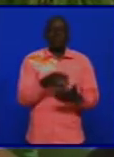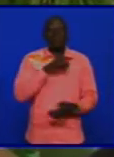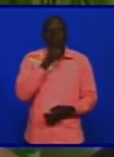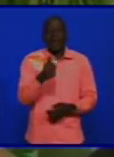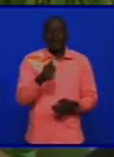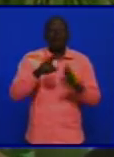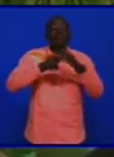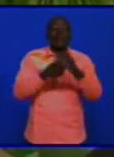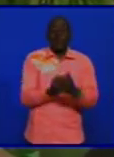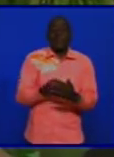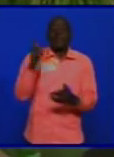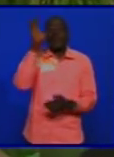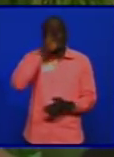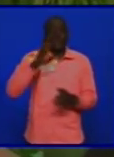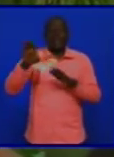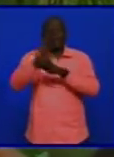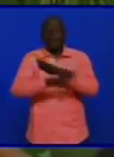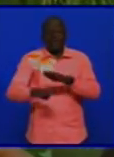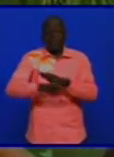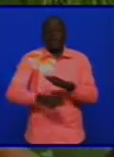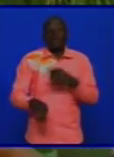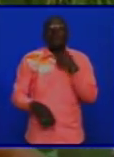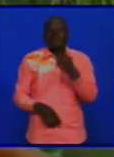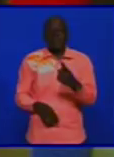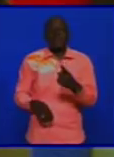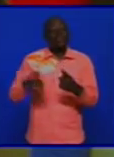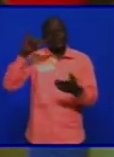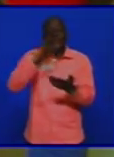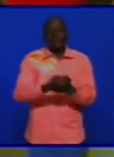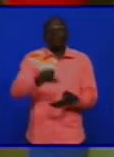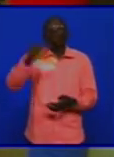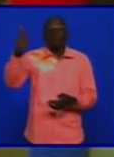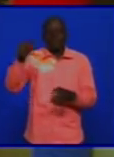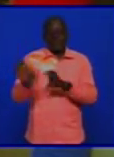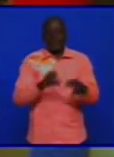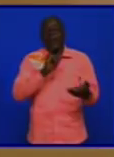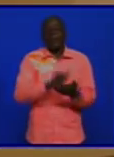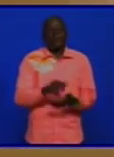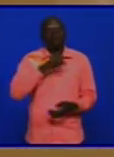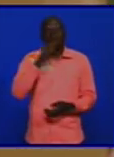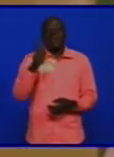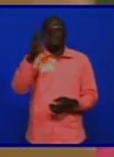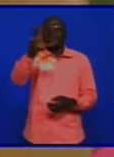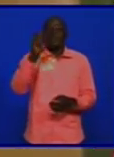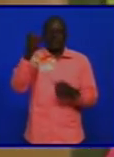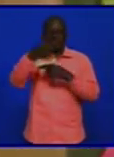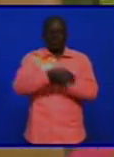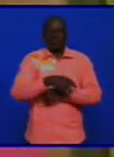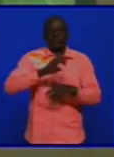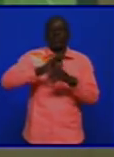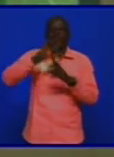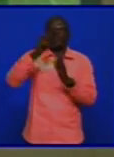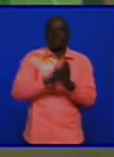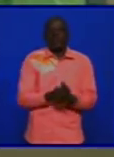critiquer, on va chercher la base. La base, c'est où? On va dire que ce sont les dévancés qui n'ont pas fait leur travail. Ces 30 jours de formation ont été sanctionnés par